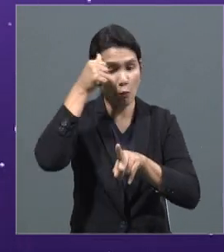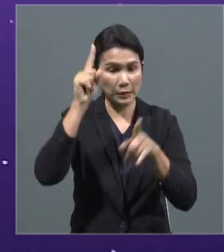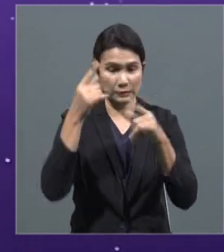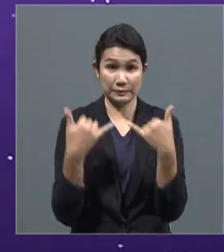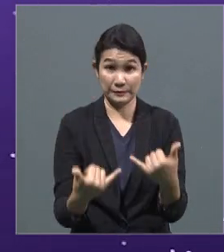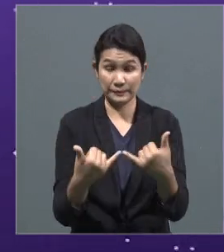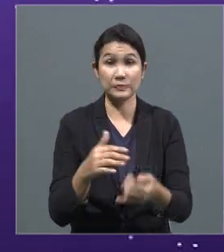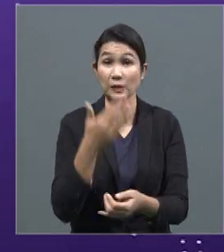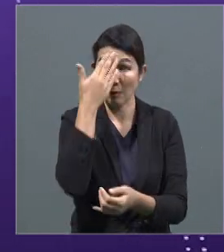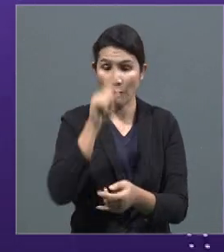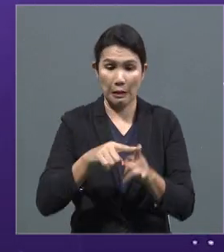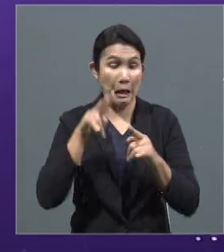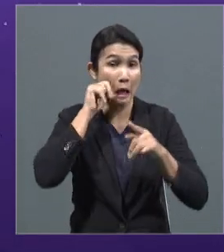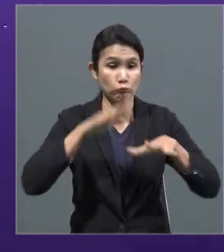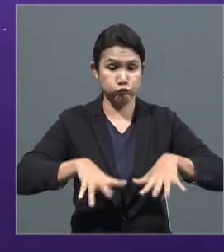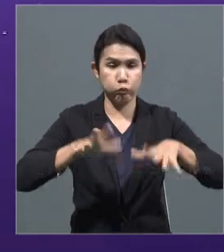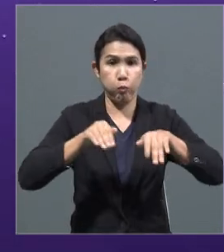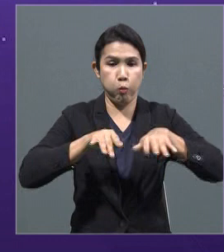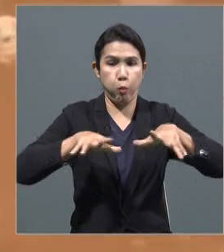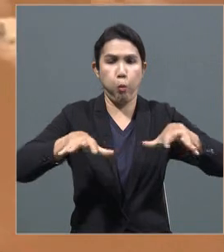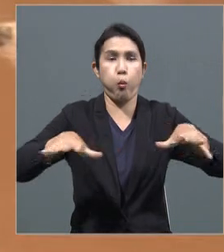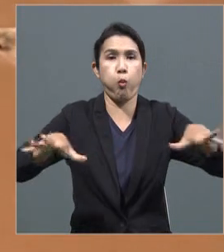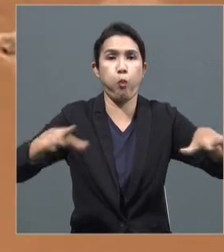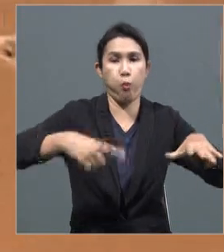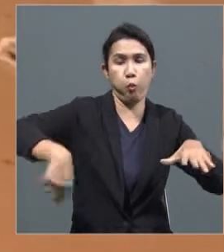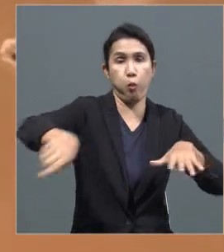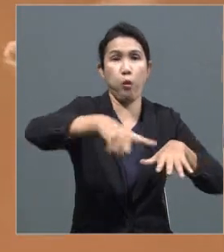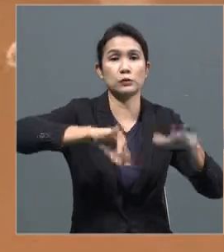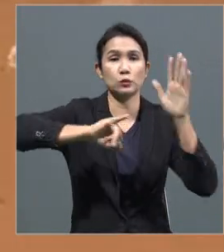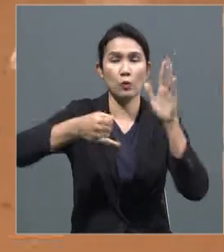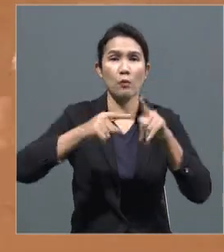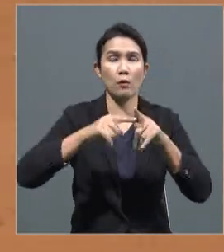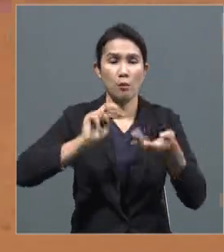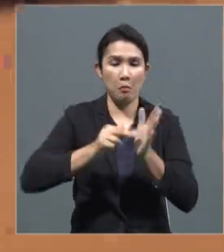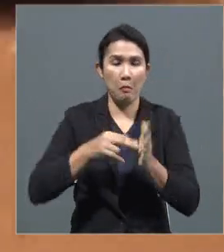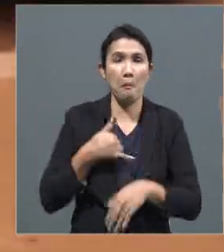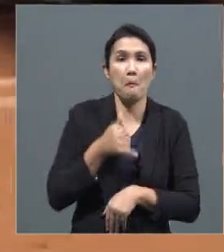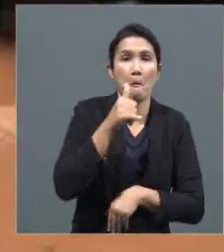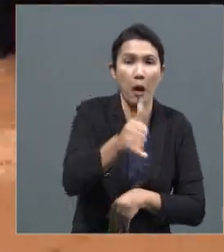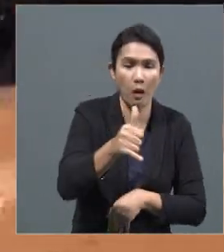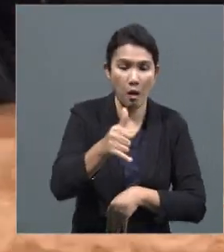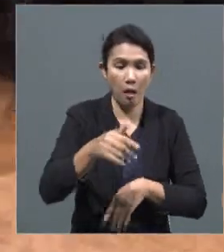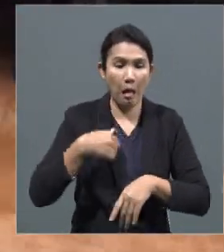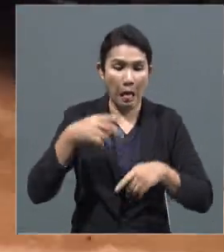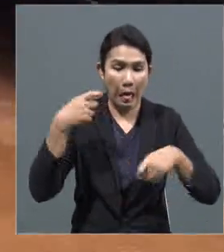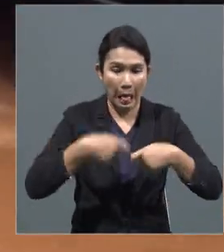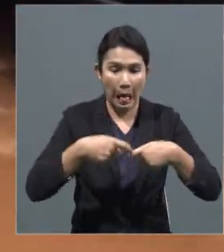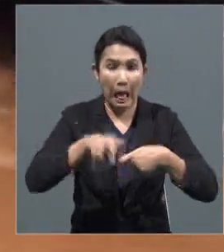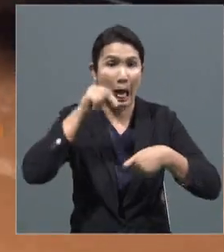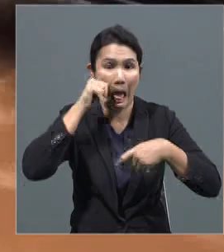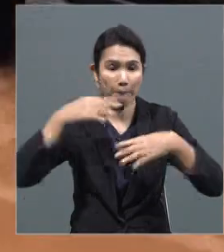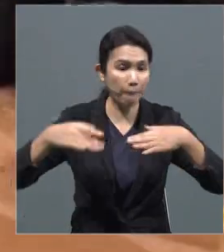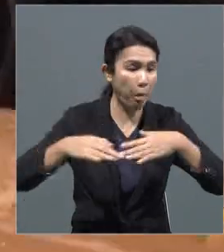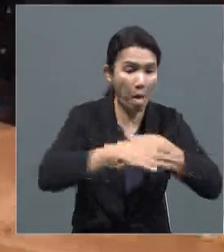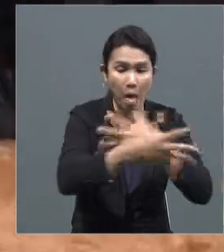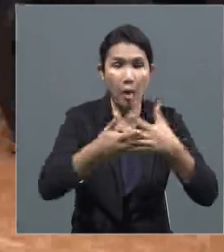ครับเนื่องจากว่าน้ำท่วมเป็นบริเวณกว้างทั้งจังหวัดนะเส้นทางการคมนาคมบางพื้นที่นี้ถูกตัดขาดไปเลยครูนักเรียนผู้ปก